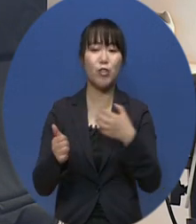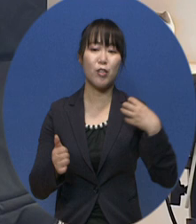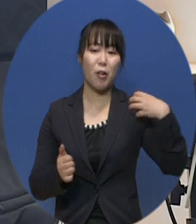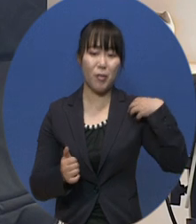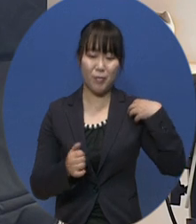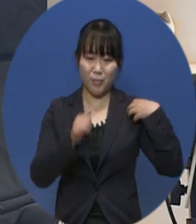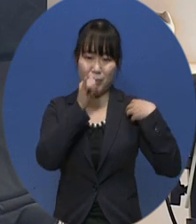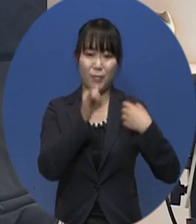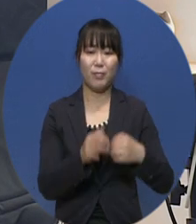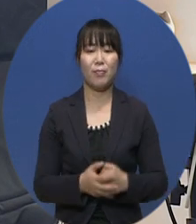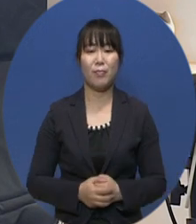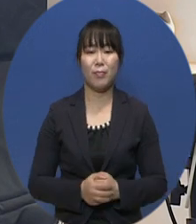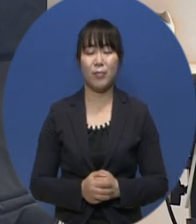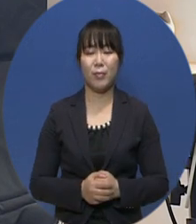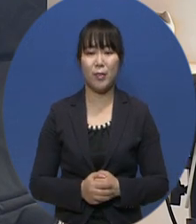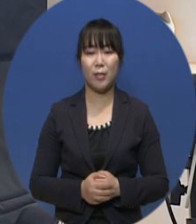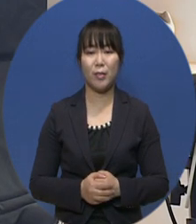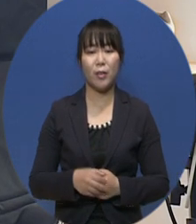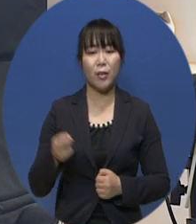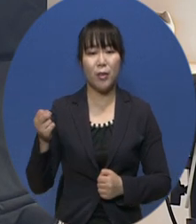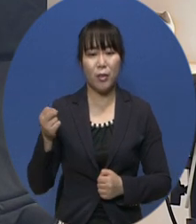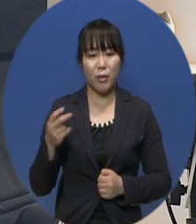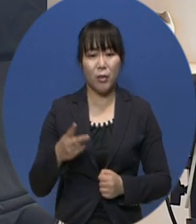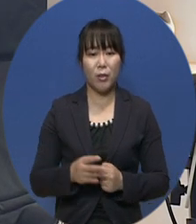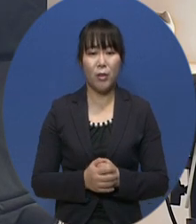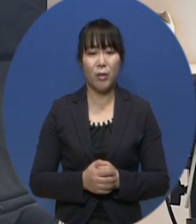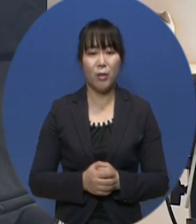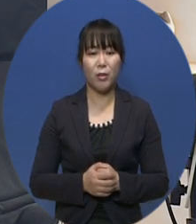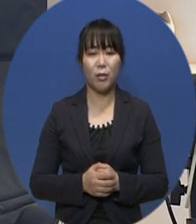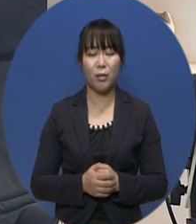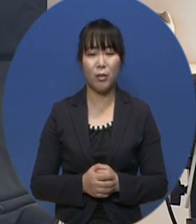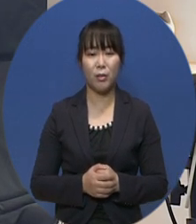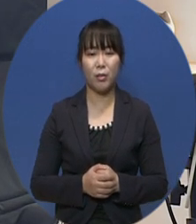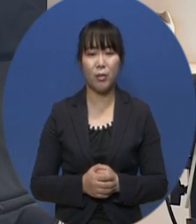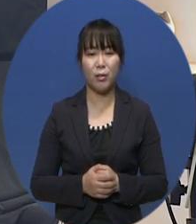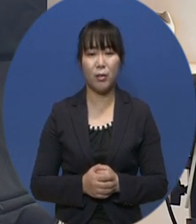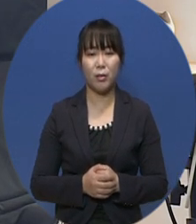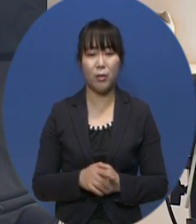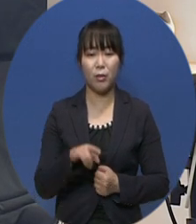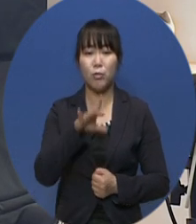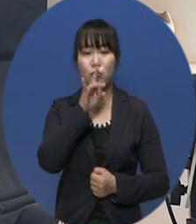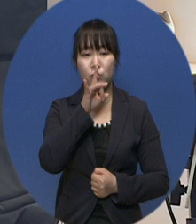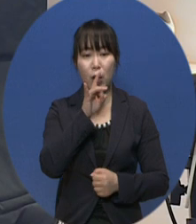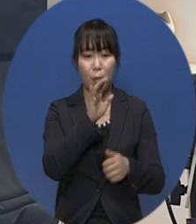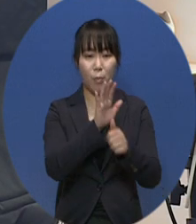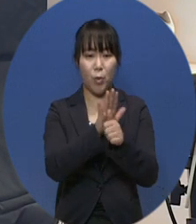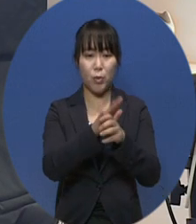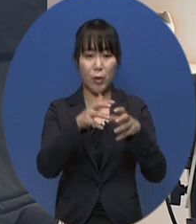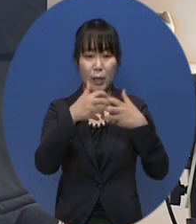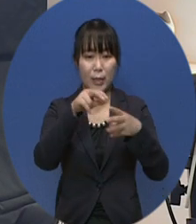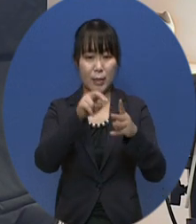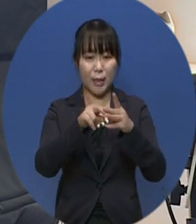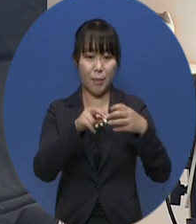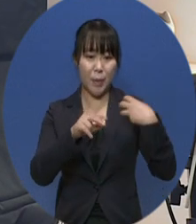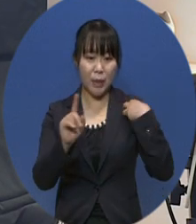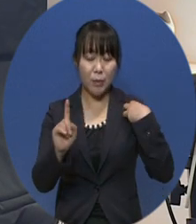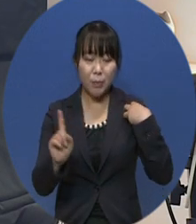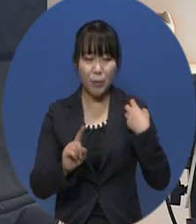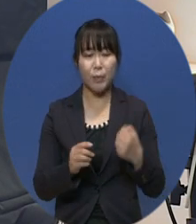역할도 좀 하고요. 네, 그리고 또 이 중앙장애인 보조기기 센터에서 하는 일은